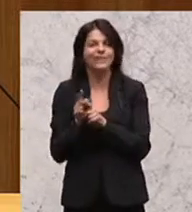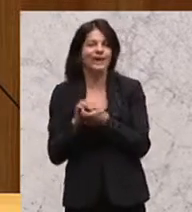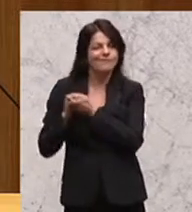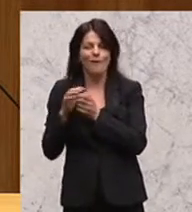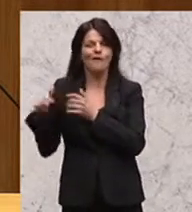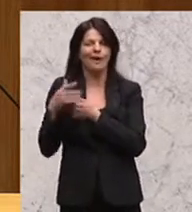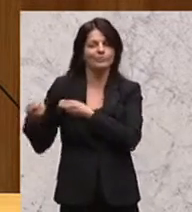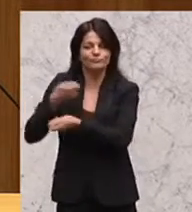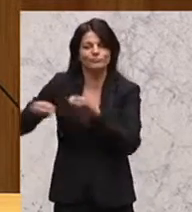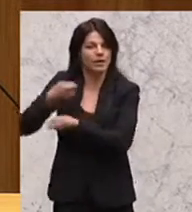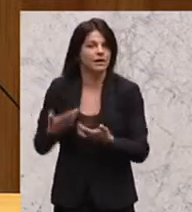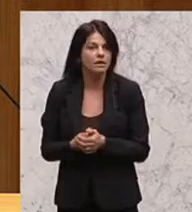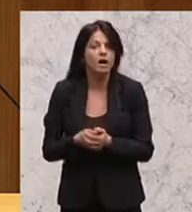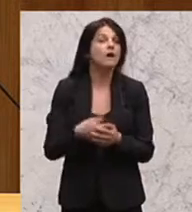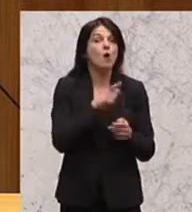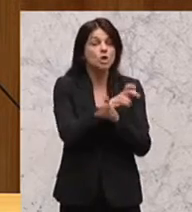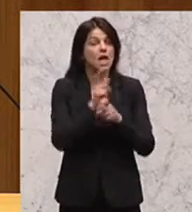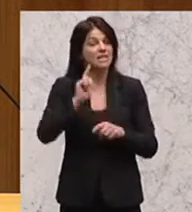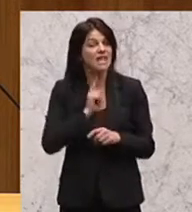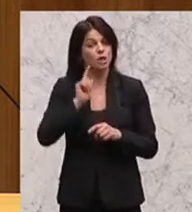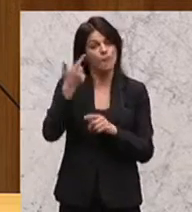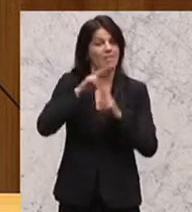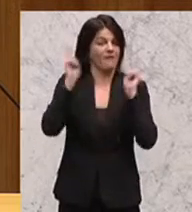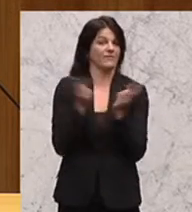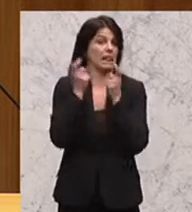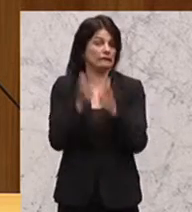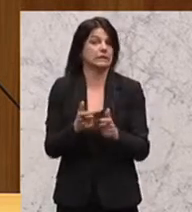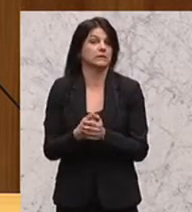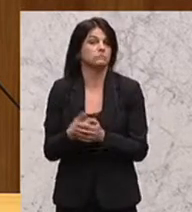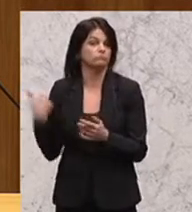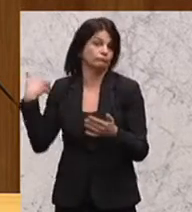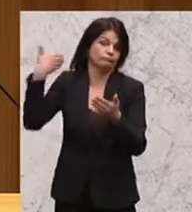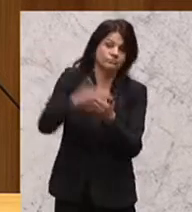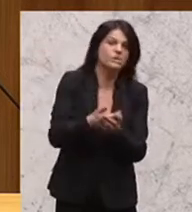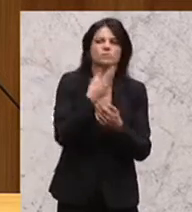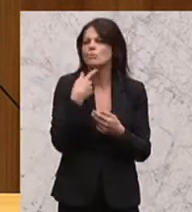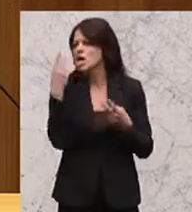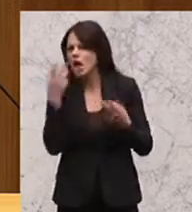Wir haben in Österreich seit dem Zweiten Weltkrieg einen Proporz. Das heißt,